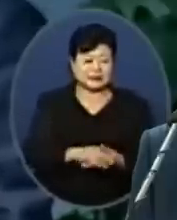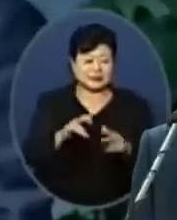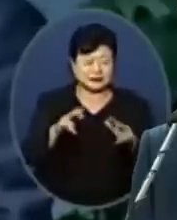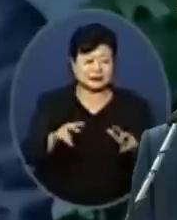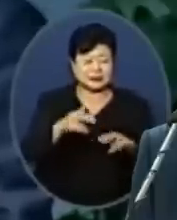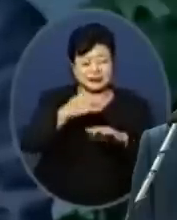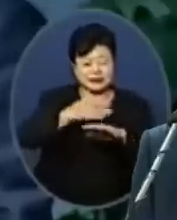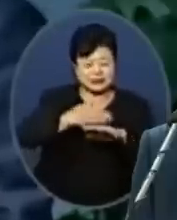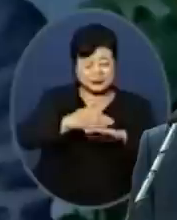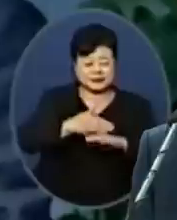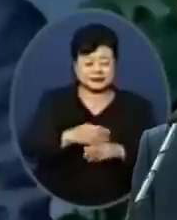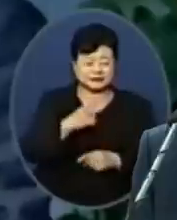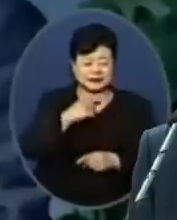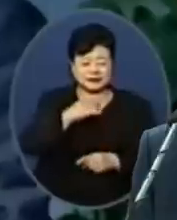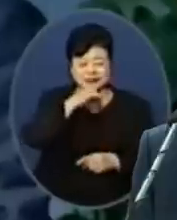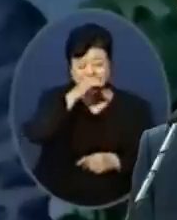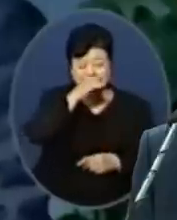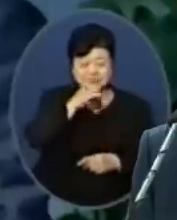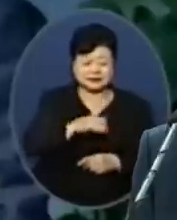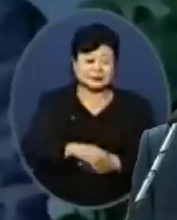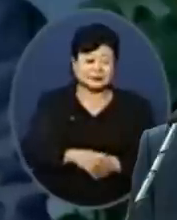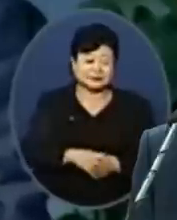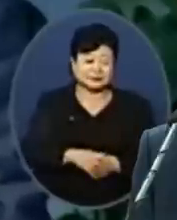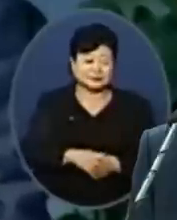이제는 감사할 것밖에 없습니다.